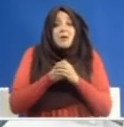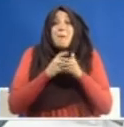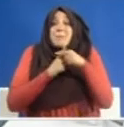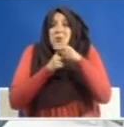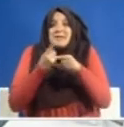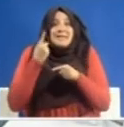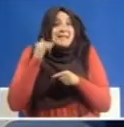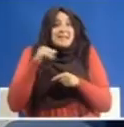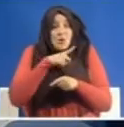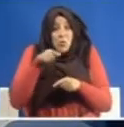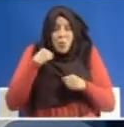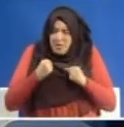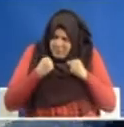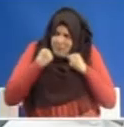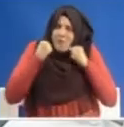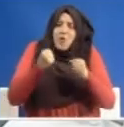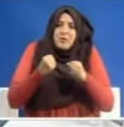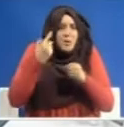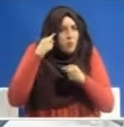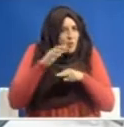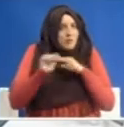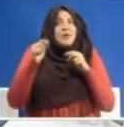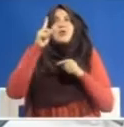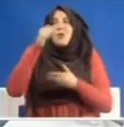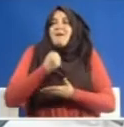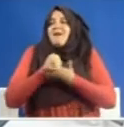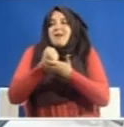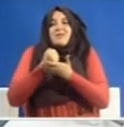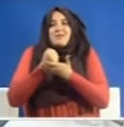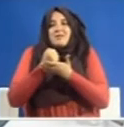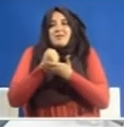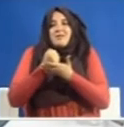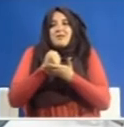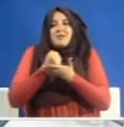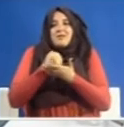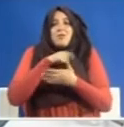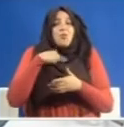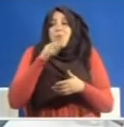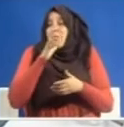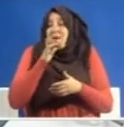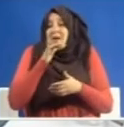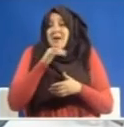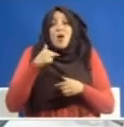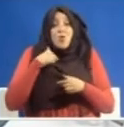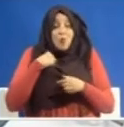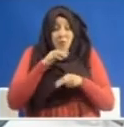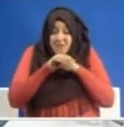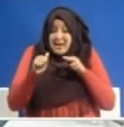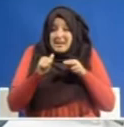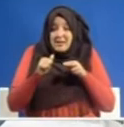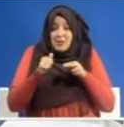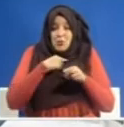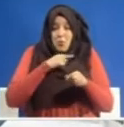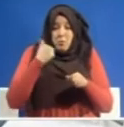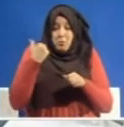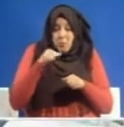تحقيق ما نستطيع حقق الله لنا ما لا نستطيع. لأن الله عز وجل وهو خالقنا يعلم